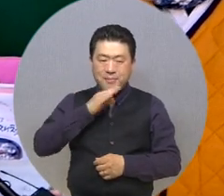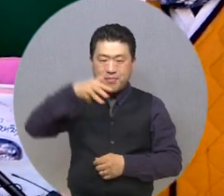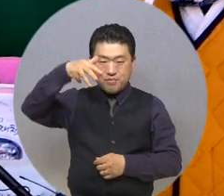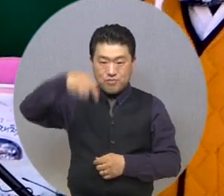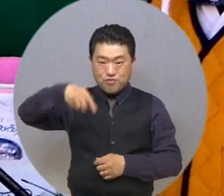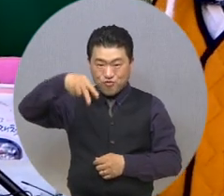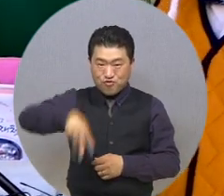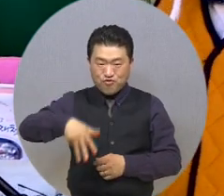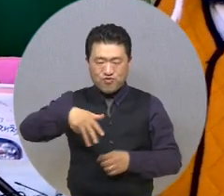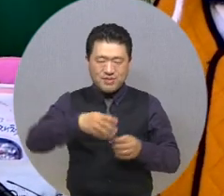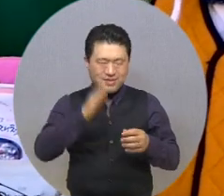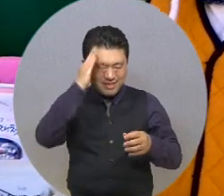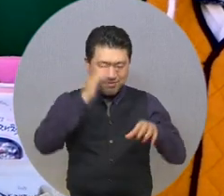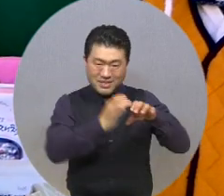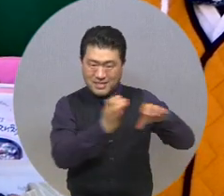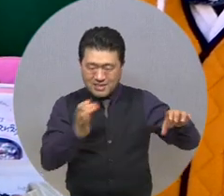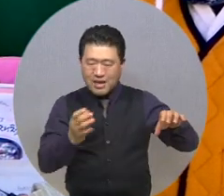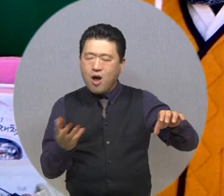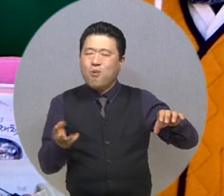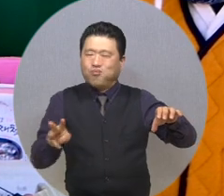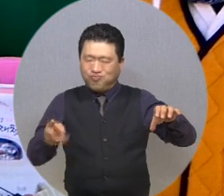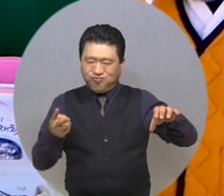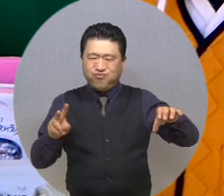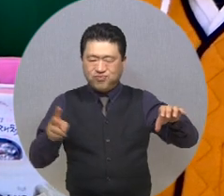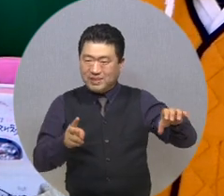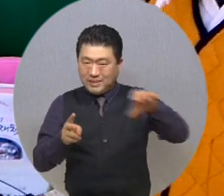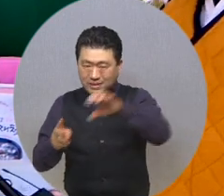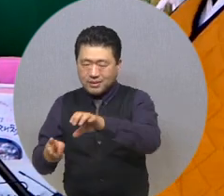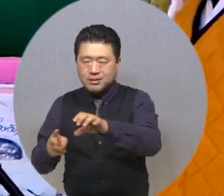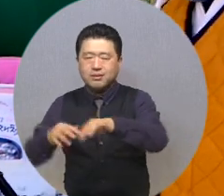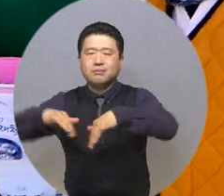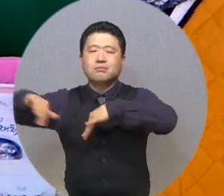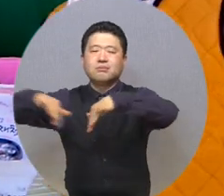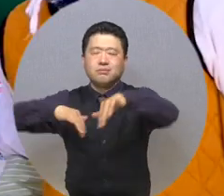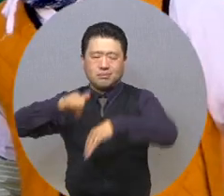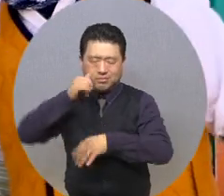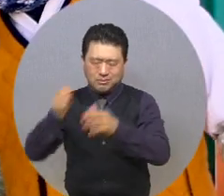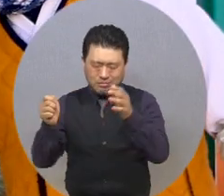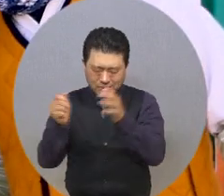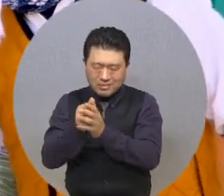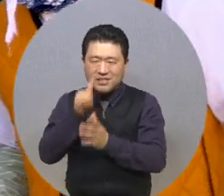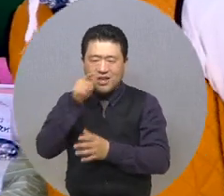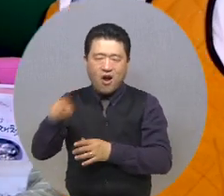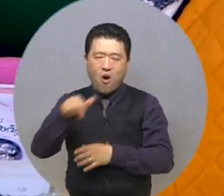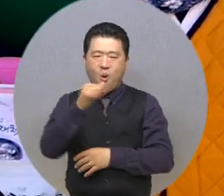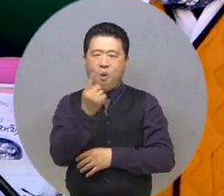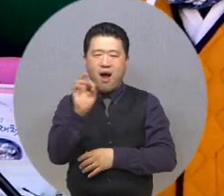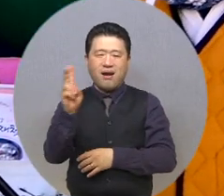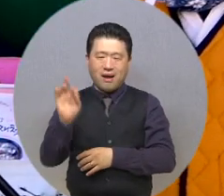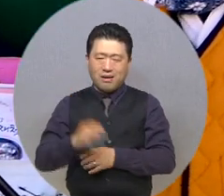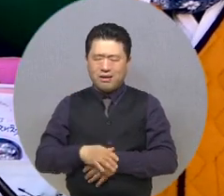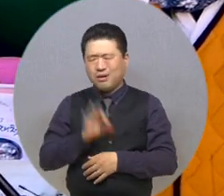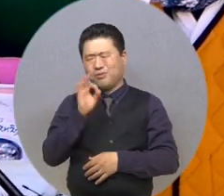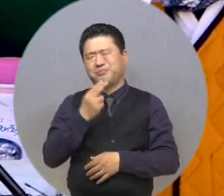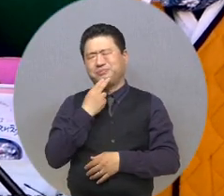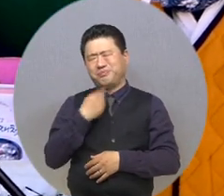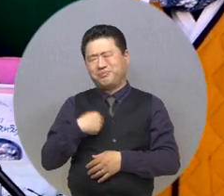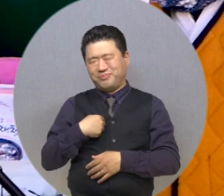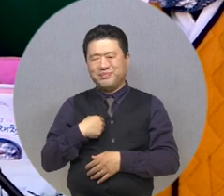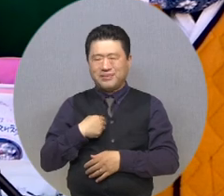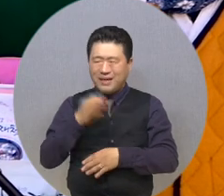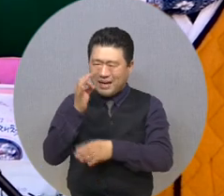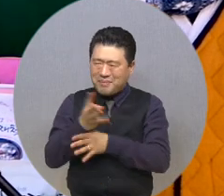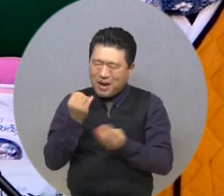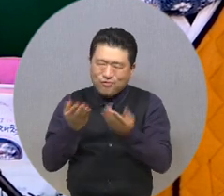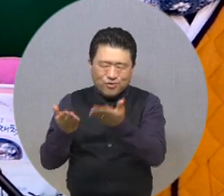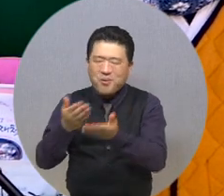불고기. 불고기. 불고기 특화 거리가 있습니다. 아, 광양은 불고기. 불고기 하면 광양. 그치. 근데 제가 돈이 없어서 나이는 못